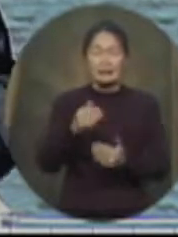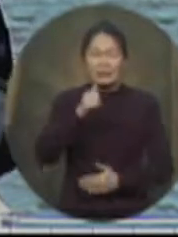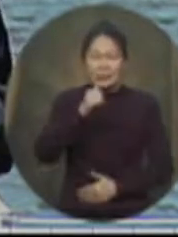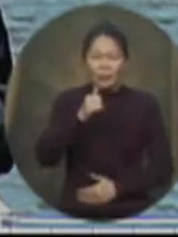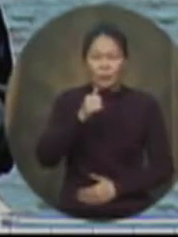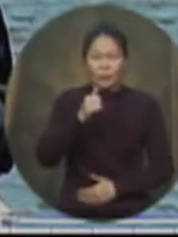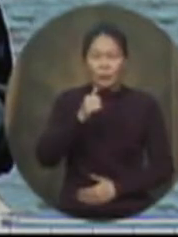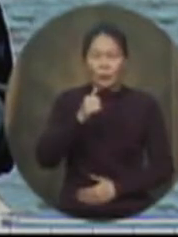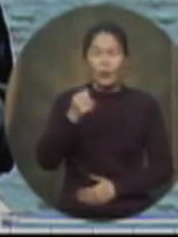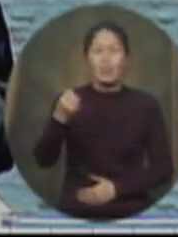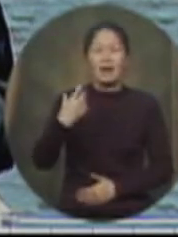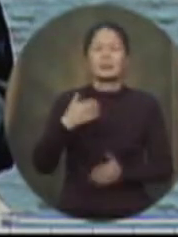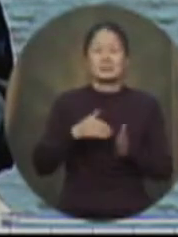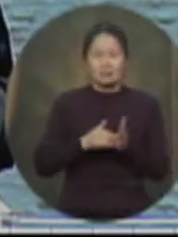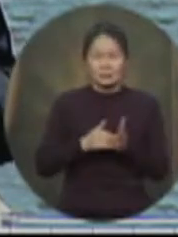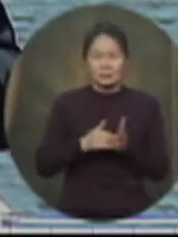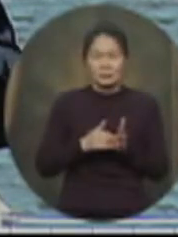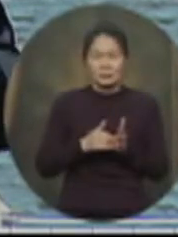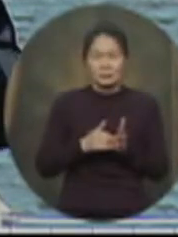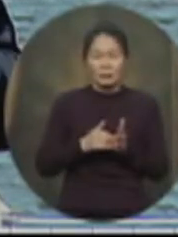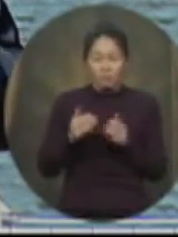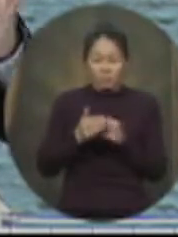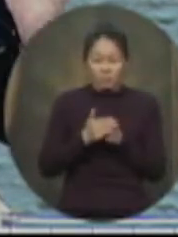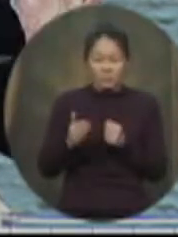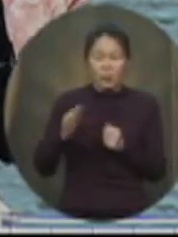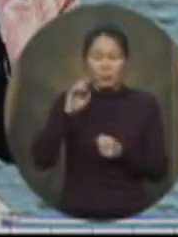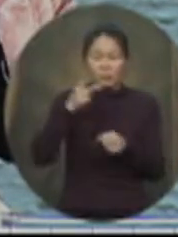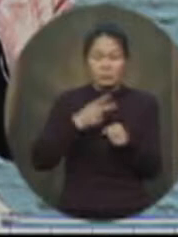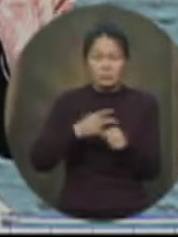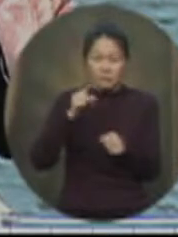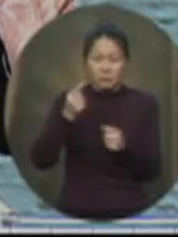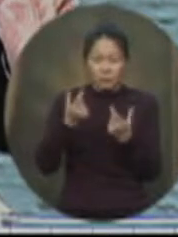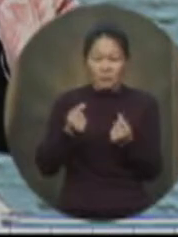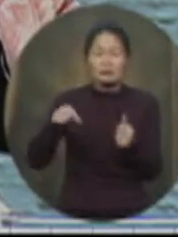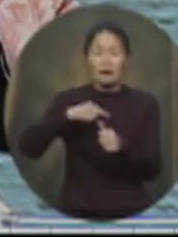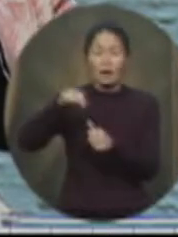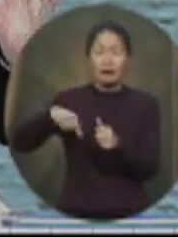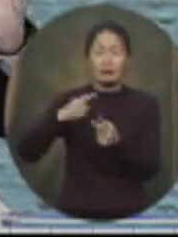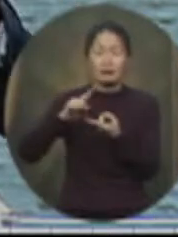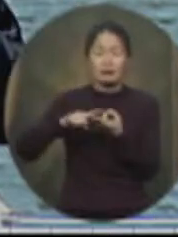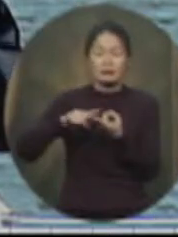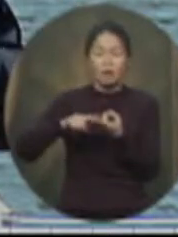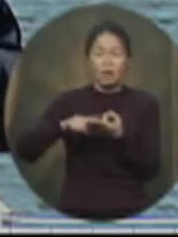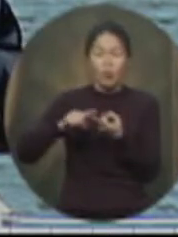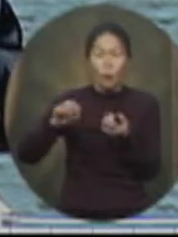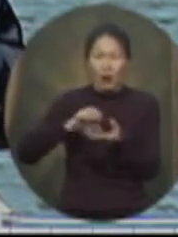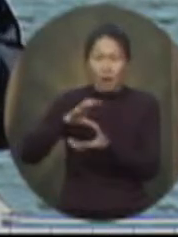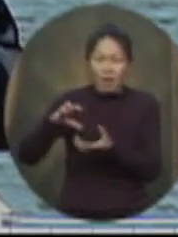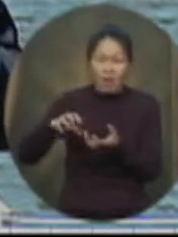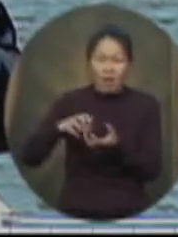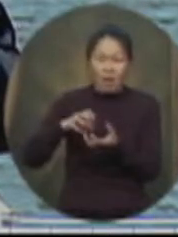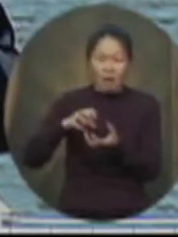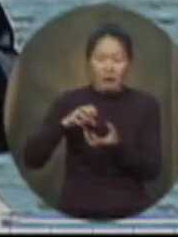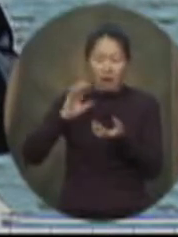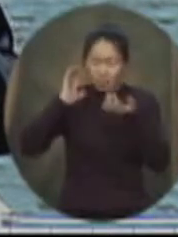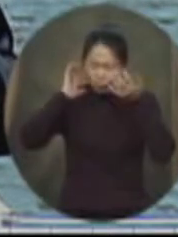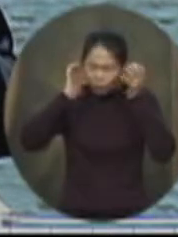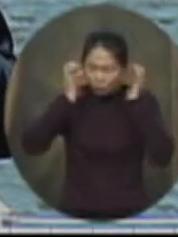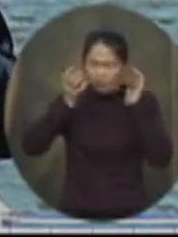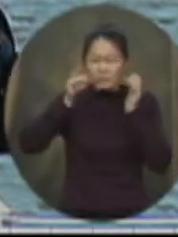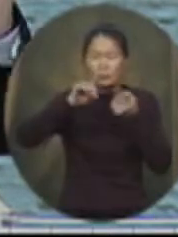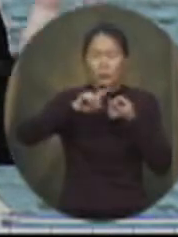있을거라 그랬잖아 그러니까 사도 바울이 그 상황에 대해서 뭐 환란 혼란스러워 하거나